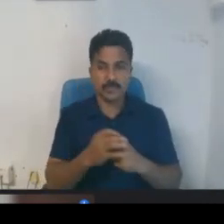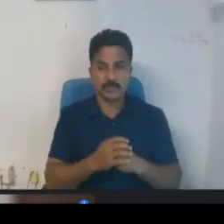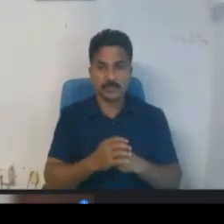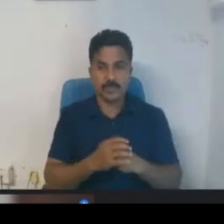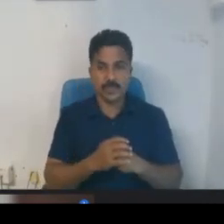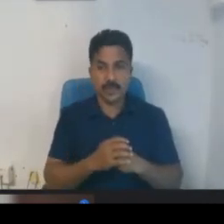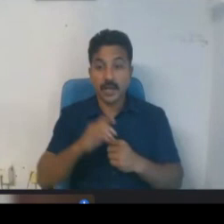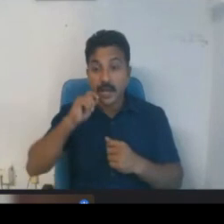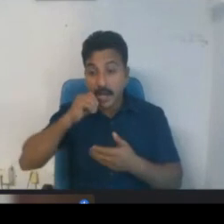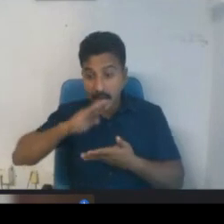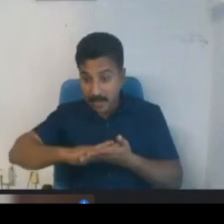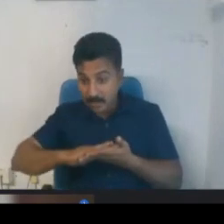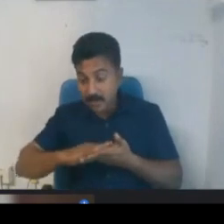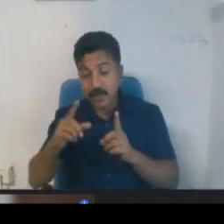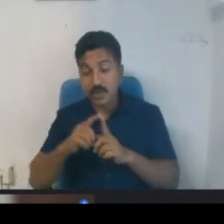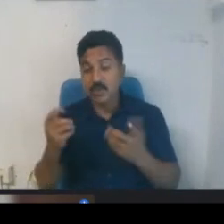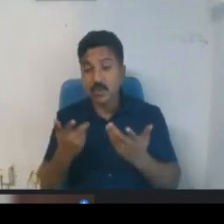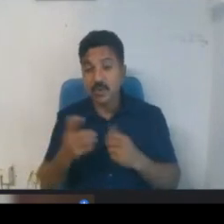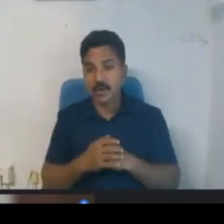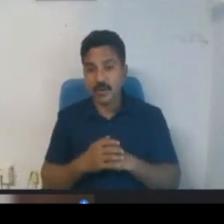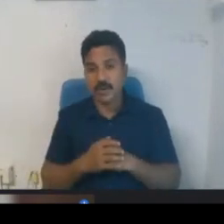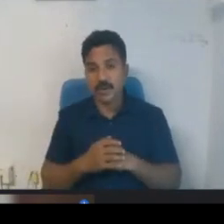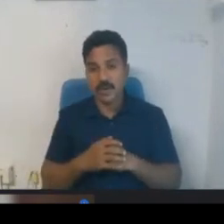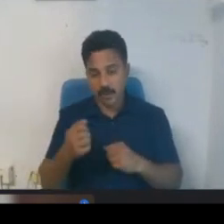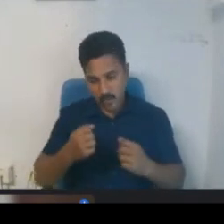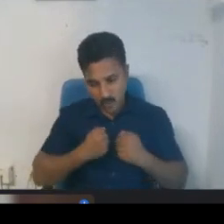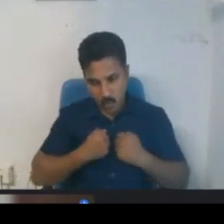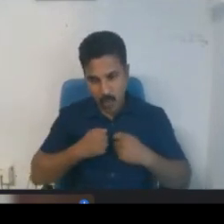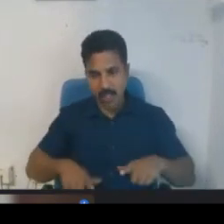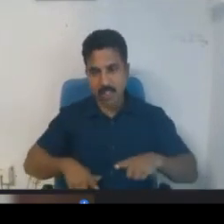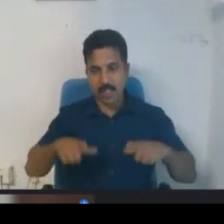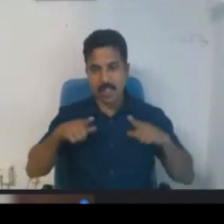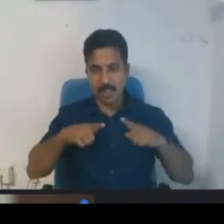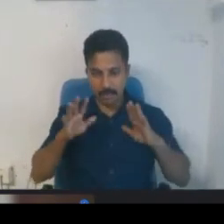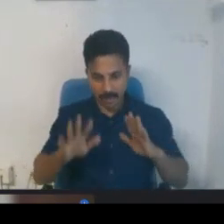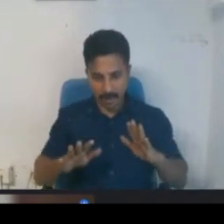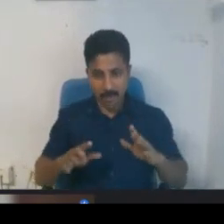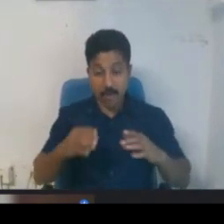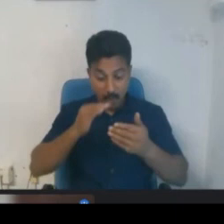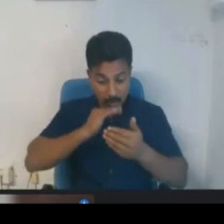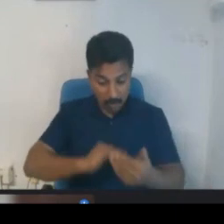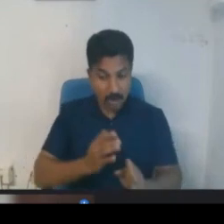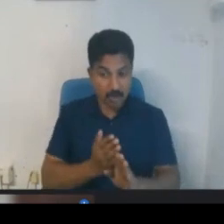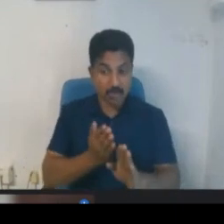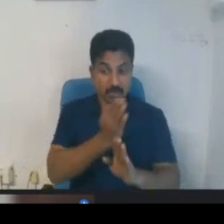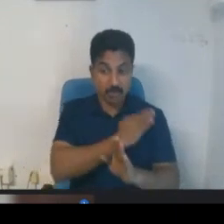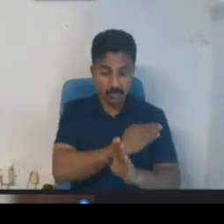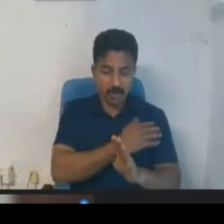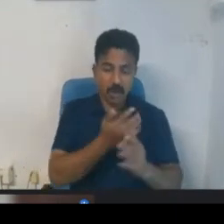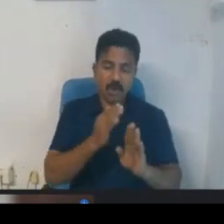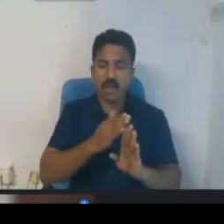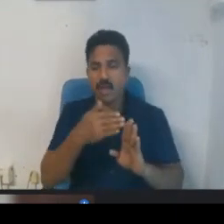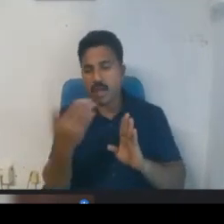പങ്കാളികൾ ചെയ്യേണ്ട ഒരു കാര്യം, നിങ്ങൾക്ക് നിങ്ങളുടേതായിട്ടുള്ള ഒരു ലൈഫുണ്ട്. ഇപ്പം കുഞ്ഞുങ്ങൾ വരുന്നതിന് മുമ്പും ഇപ്പം കുഞ്ഞുങ്ങൾ ഉണ്ടെങ്കിലും